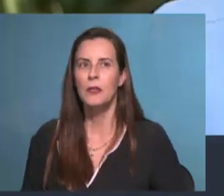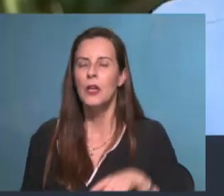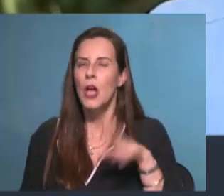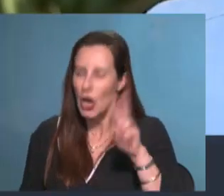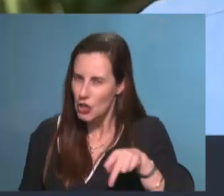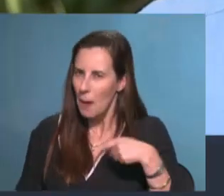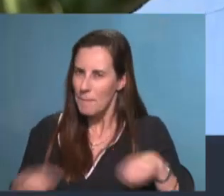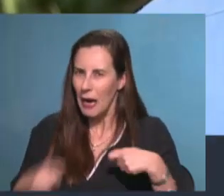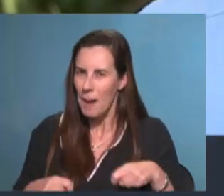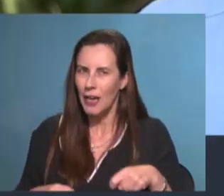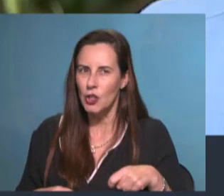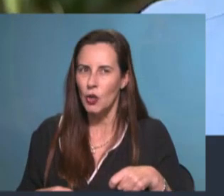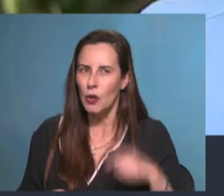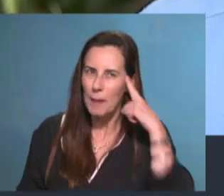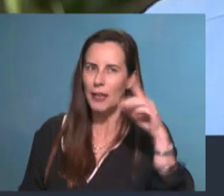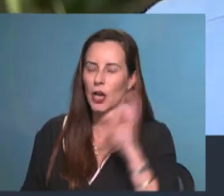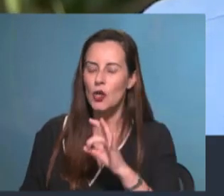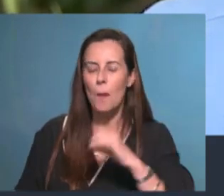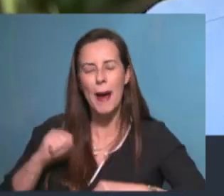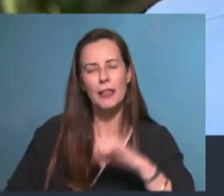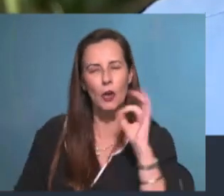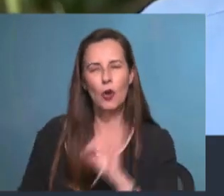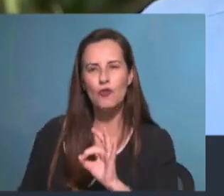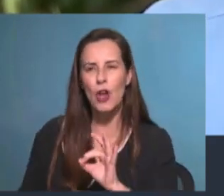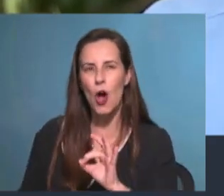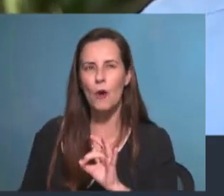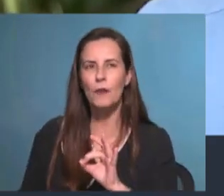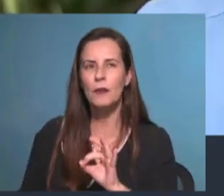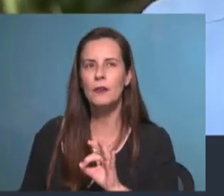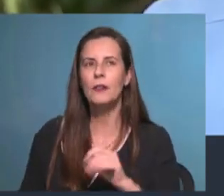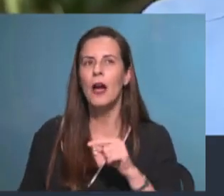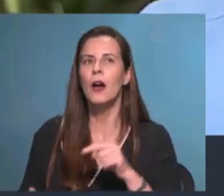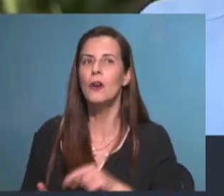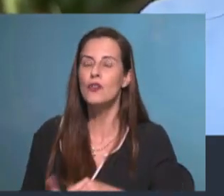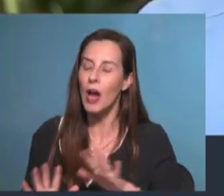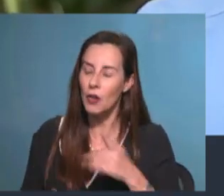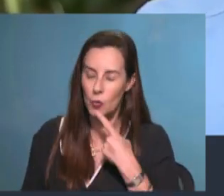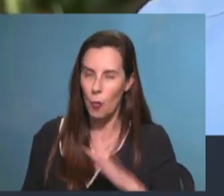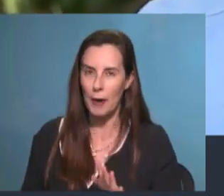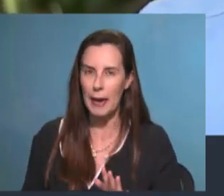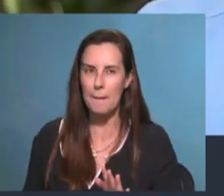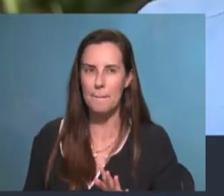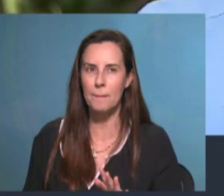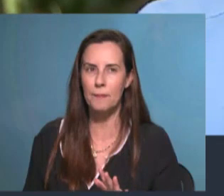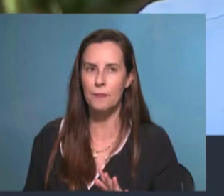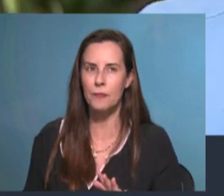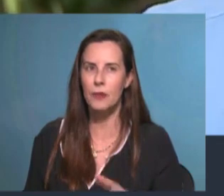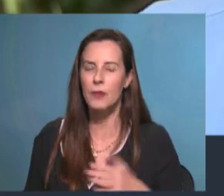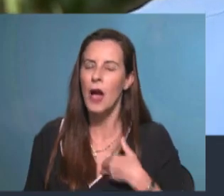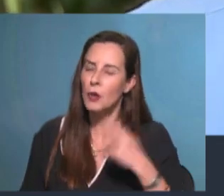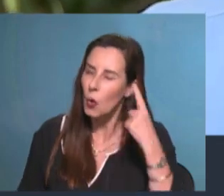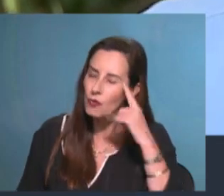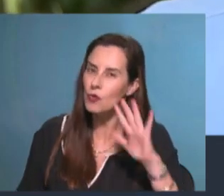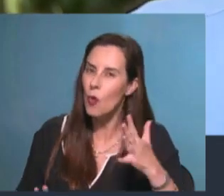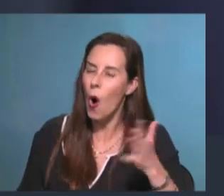של פרגמטיות בעמדה שלו, בהתנהגות שלו, באופן זה שאנחנו מעריכים היום שאפשרות